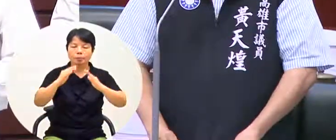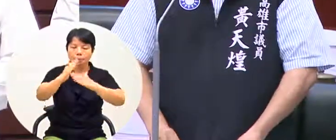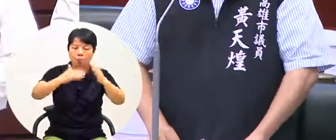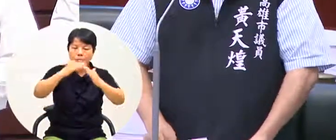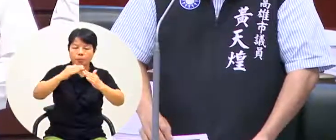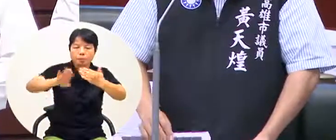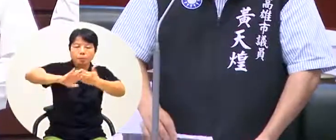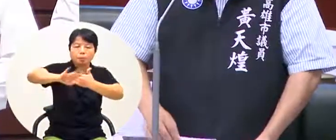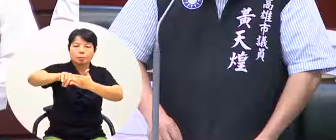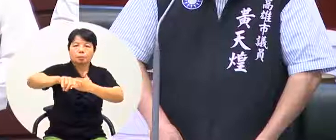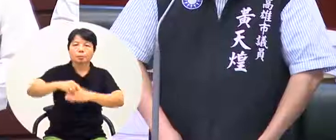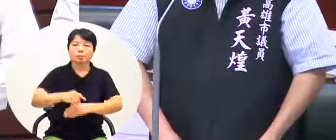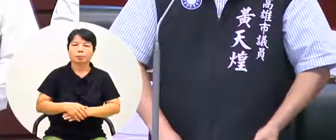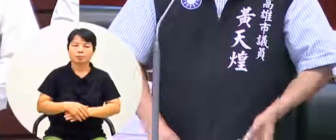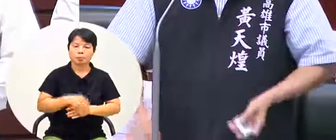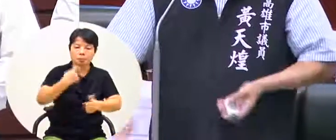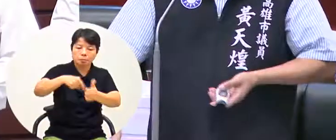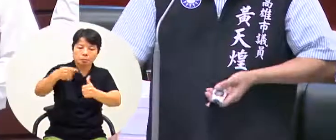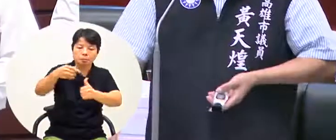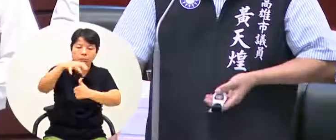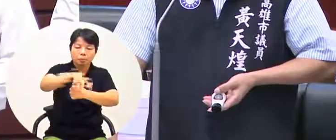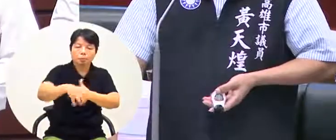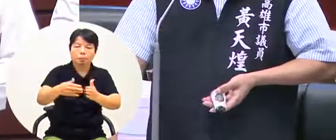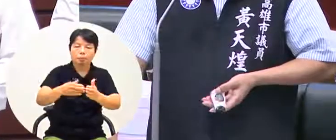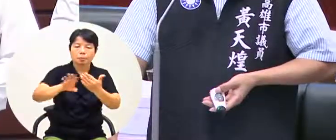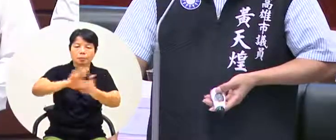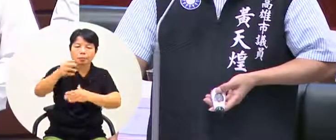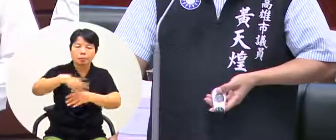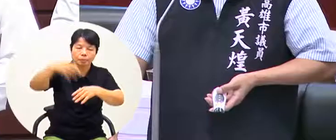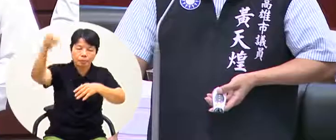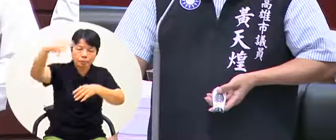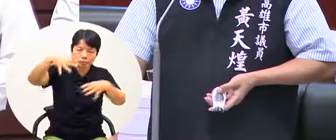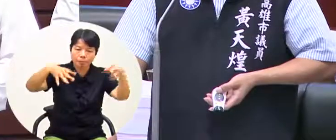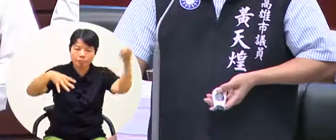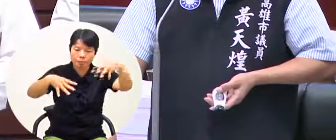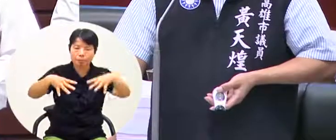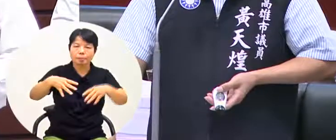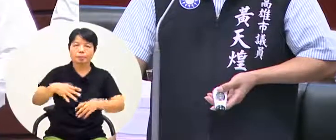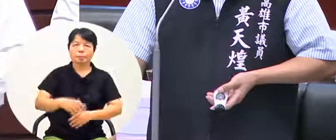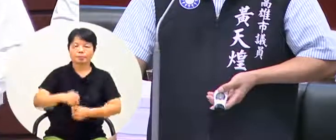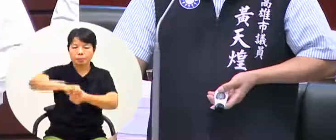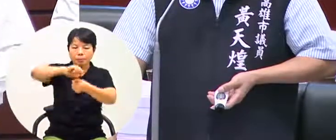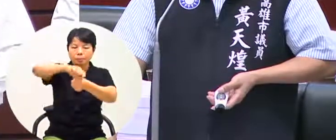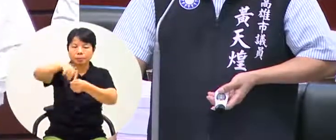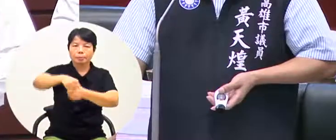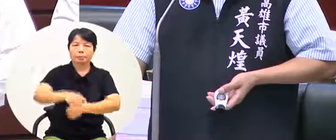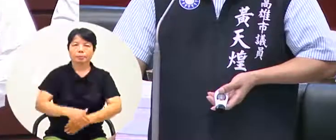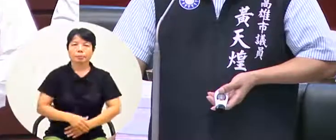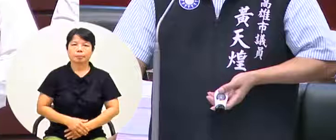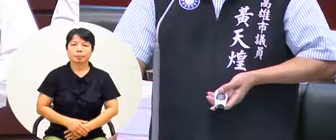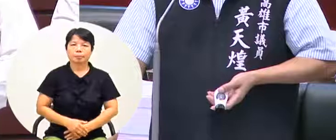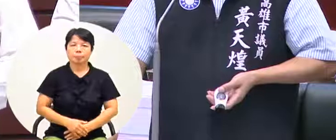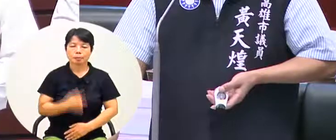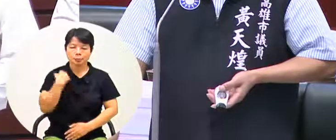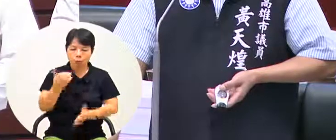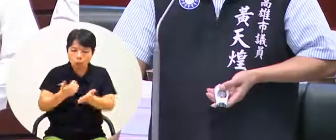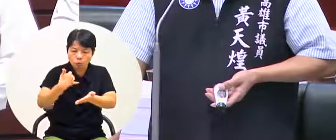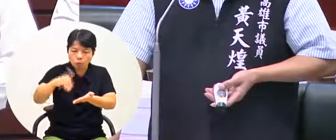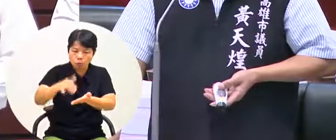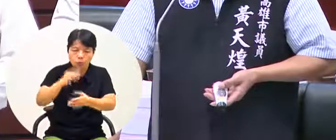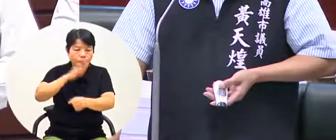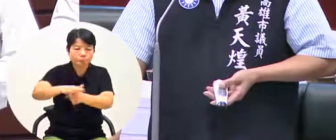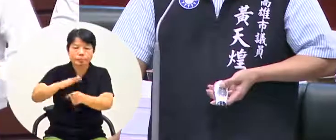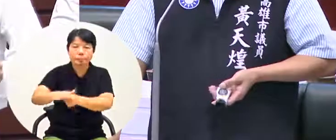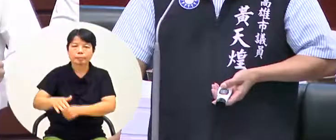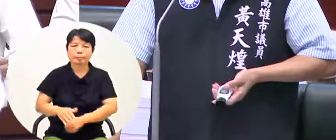会当再加些照明的部分。即个部分呐，准讲预算是有够的话吼，我会去增设迄个